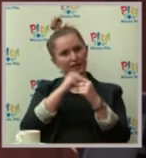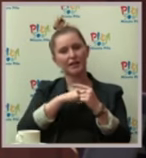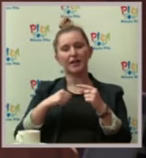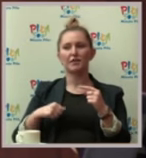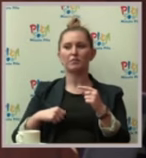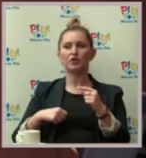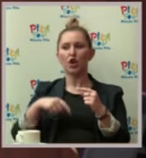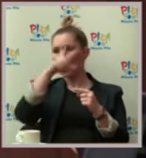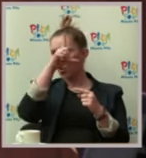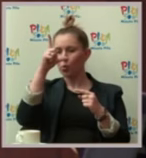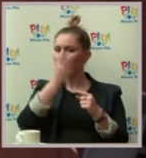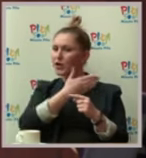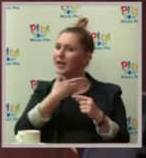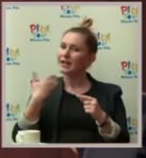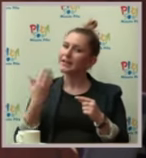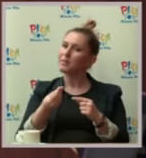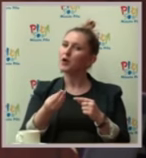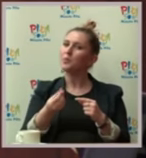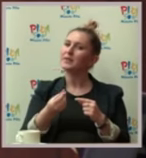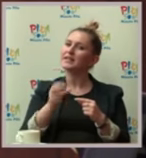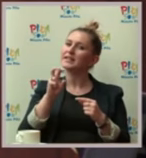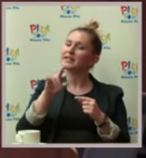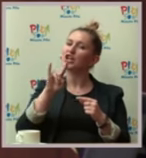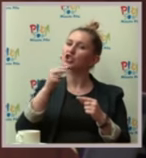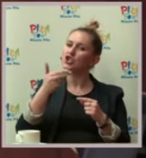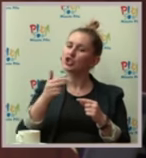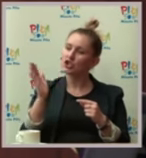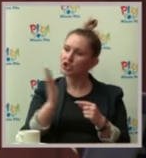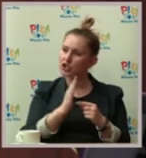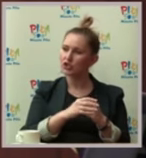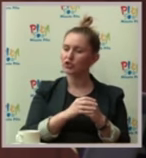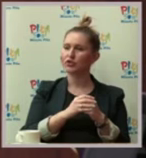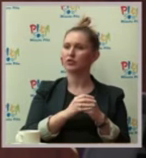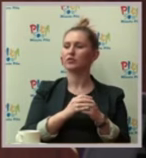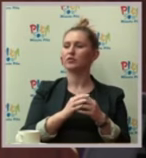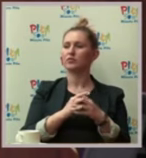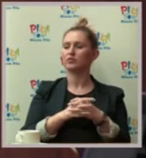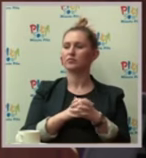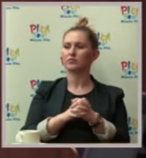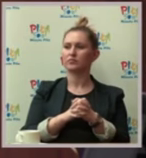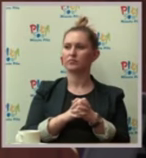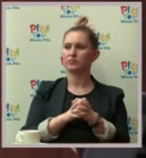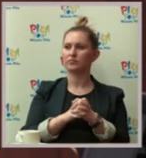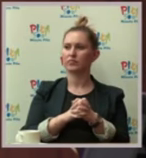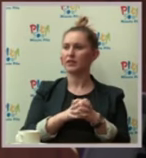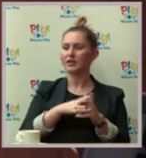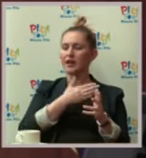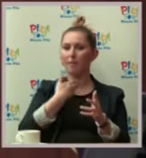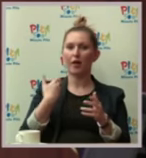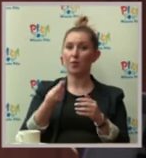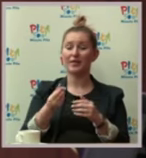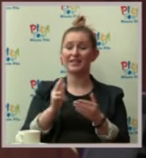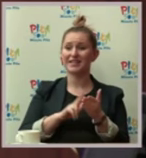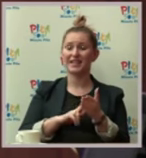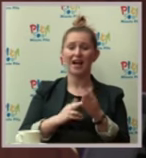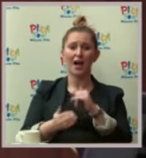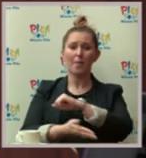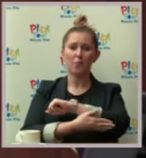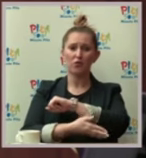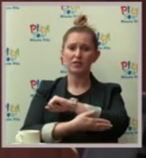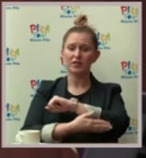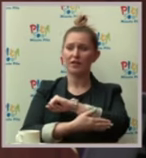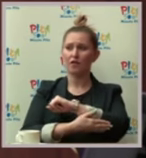wśród pracowników, których zatrudniam, jak i tych, którym nie starcza właśnie na podstawowe